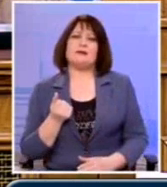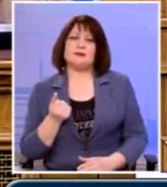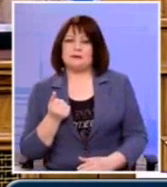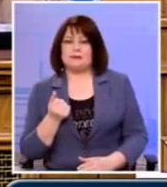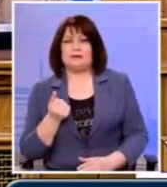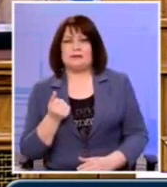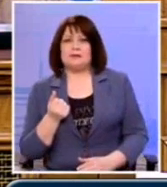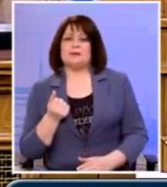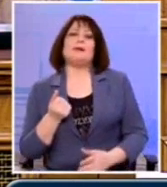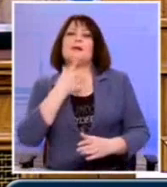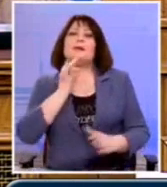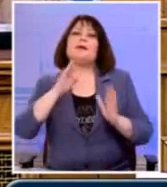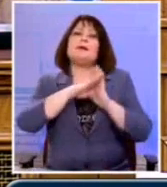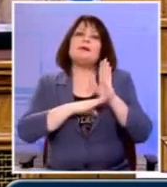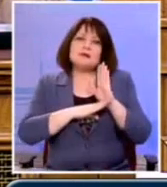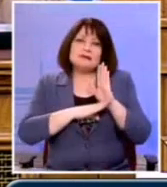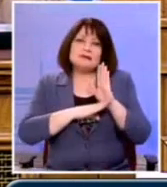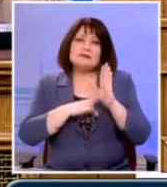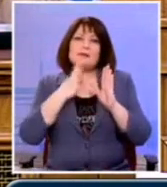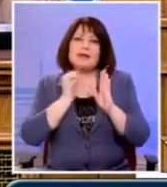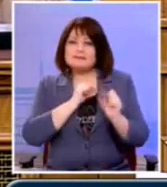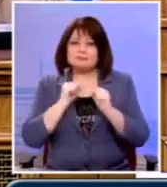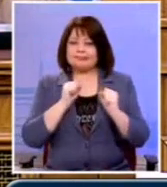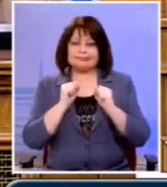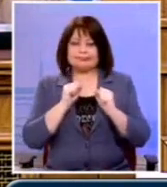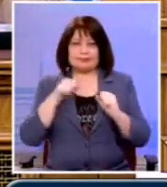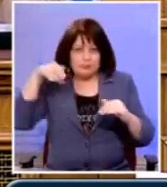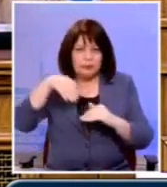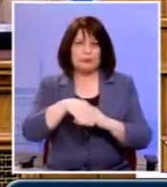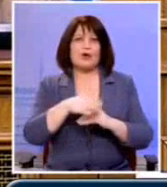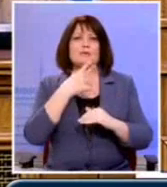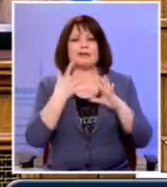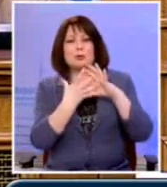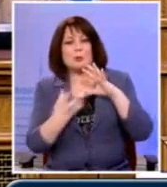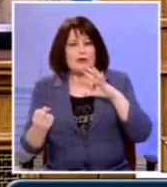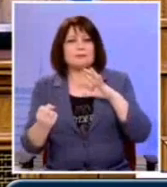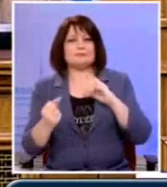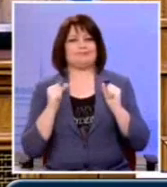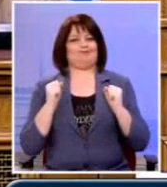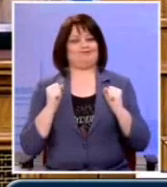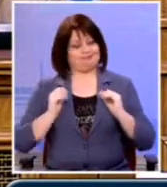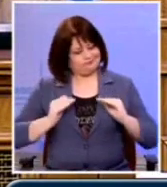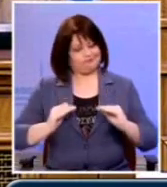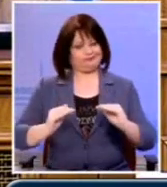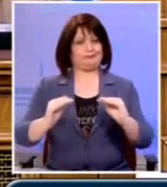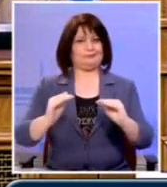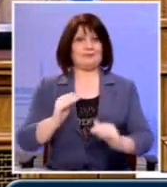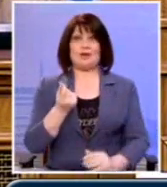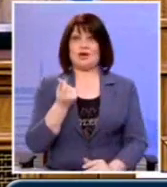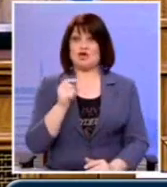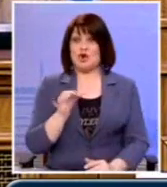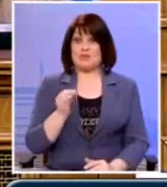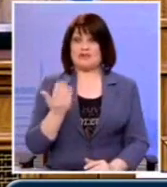ένα σύστημα απόσβησης κραδασμών. Ένα αμορτισέρ. Όταν πάβεις να έχεις το νόμισμα, ο